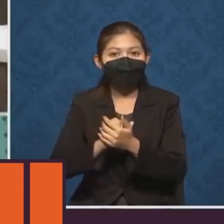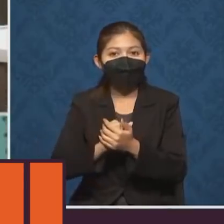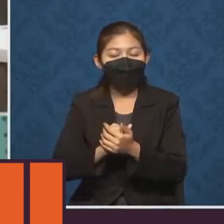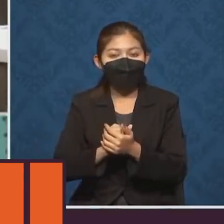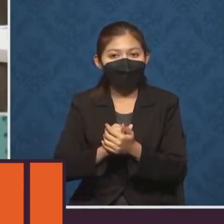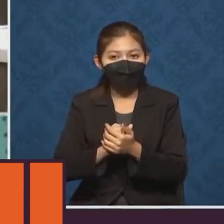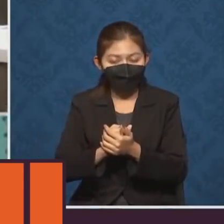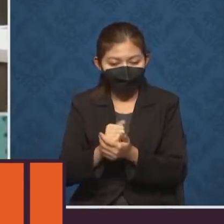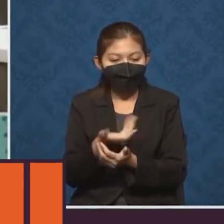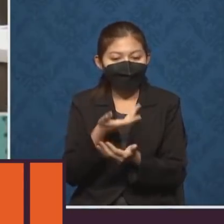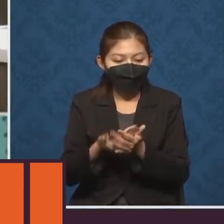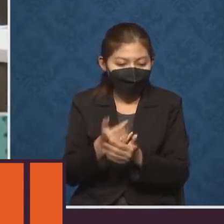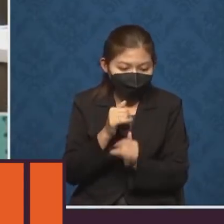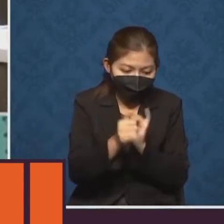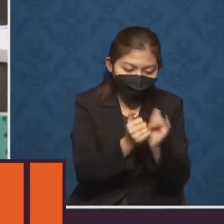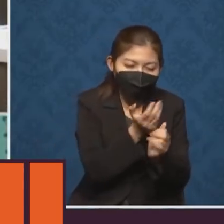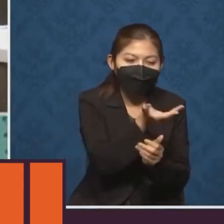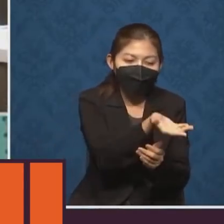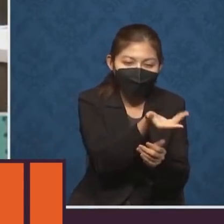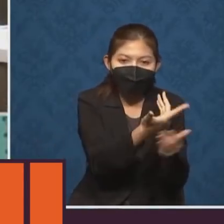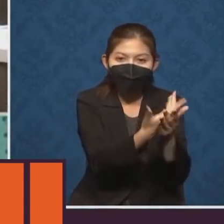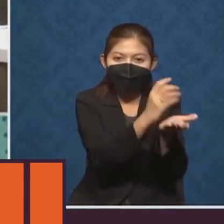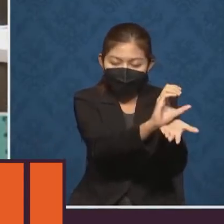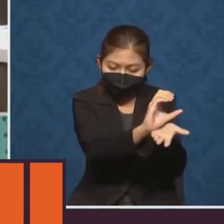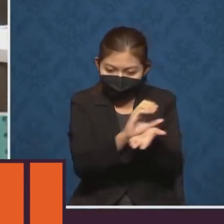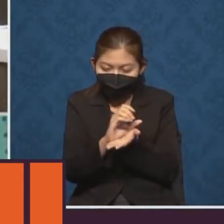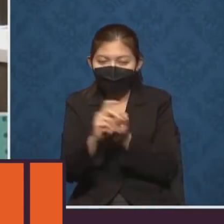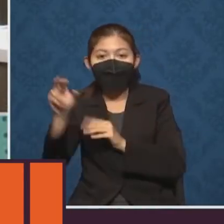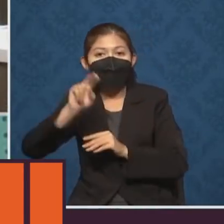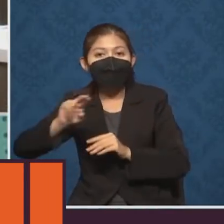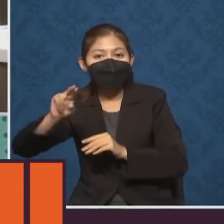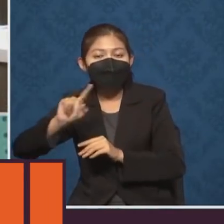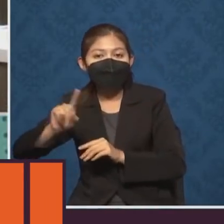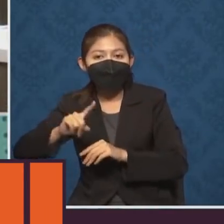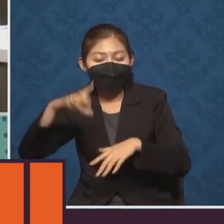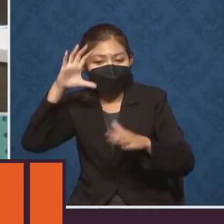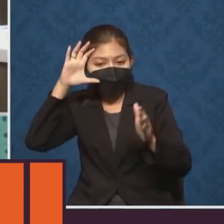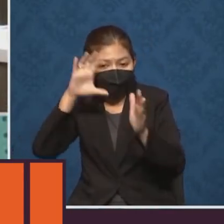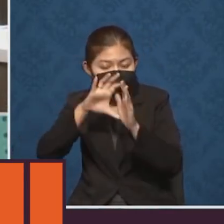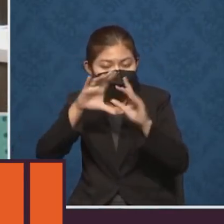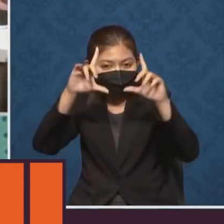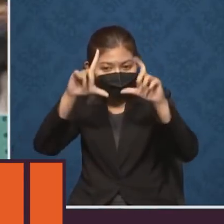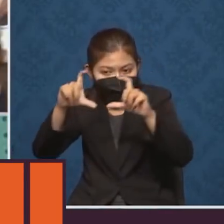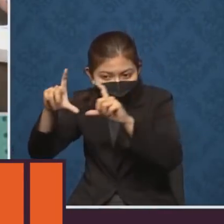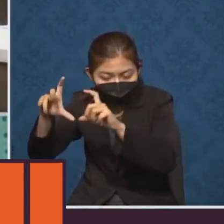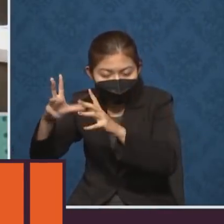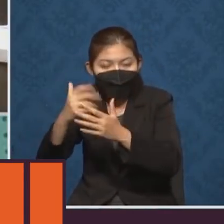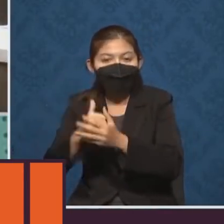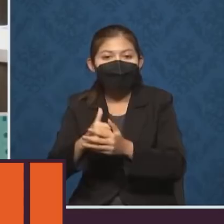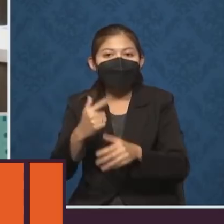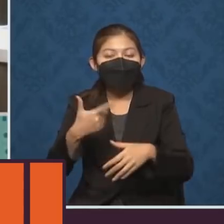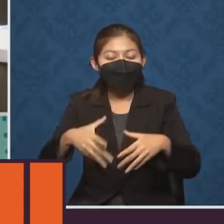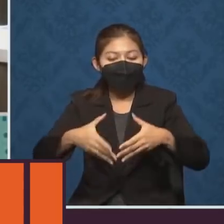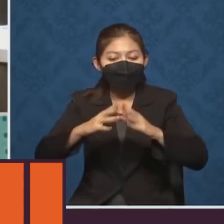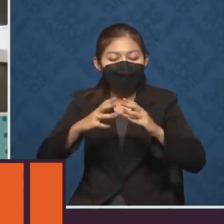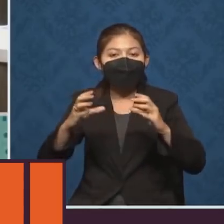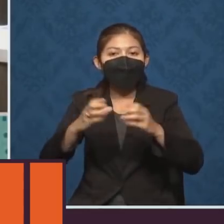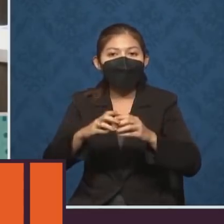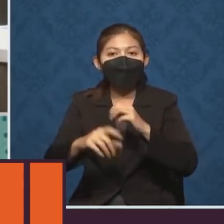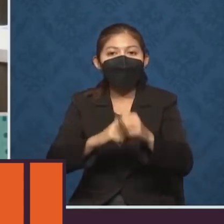นี้ก็ต้องเข้ามาขอรับงบประมาณเพื่อไปใช้ในการทำภาพถ่ายจัดตั้งขึ้นตั้งแต่ปี